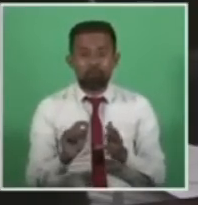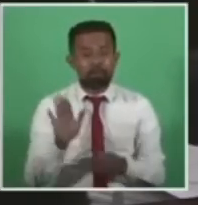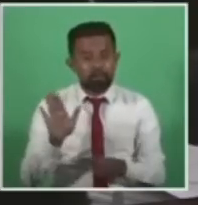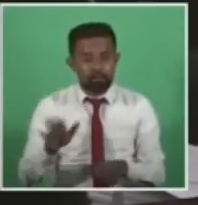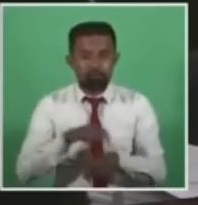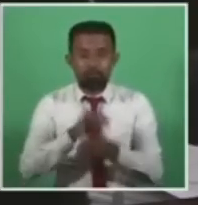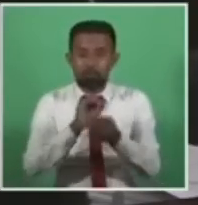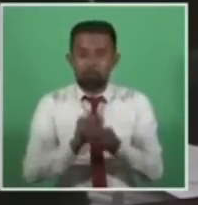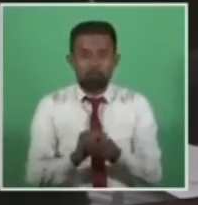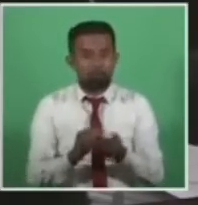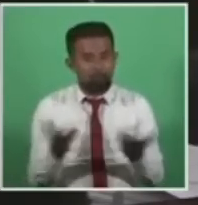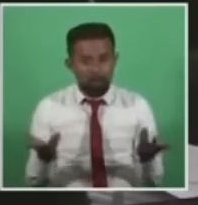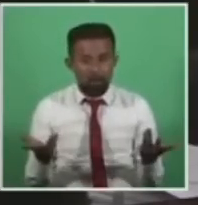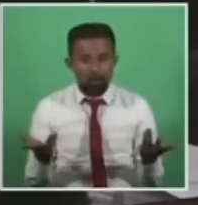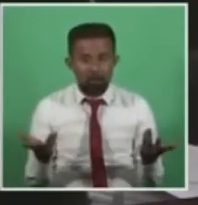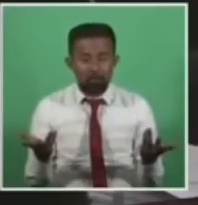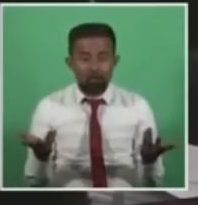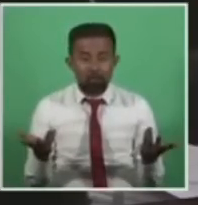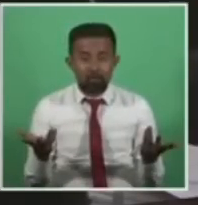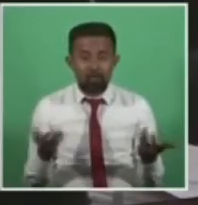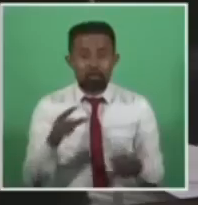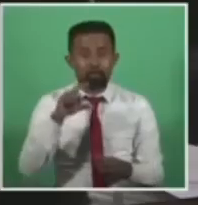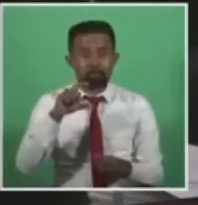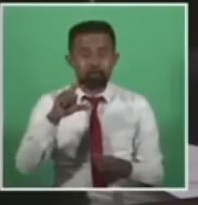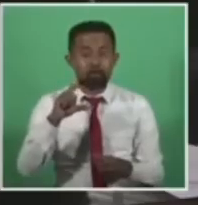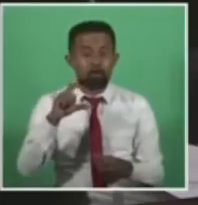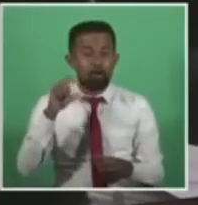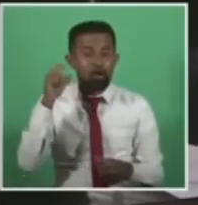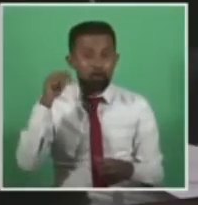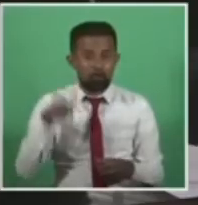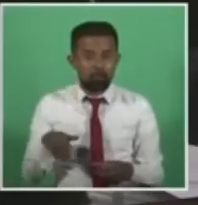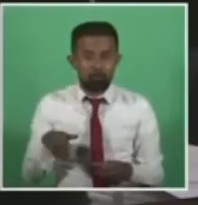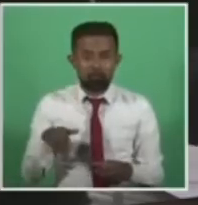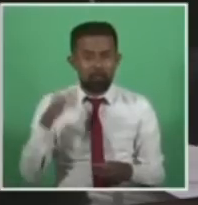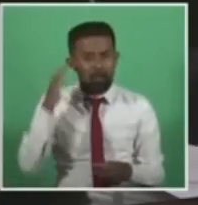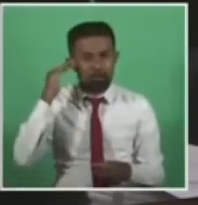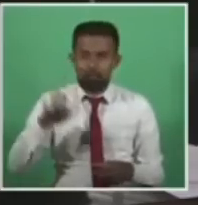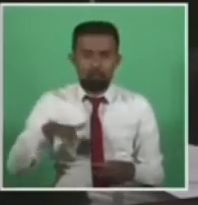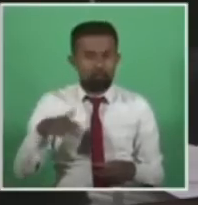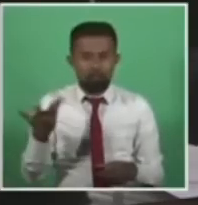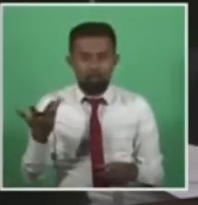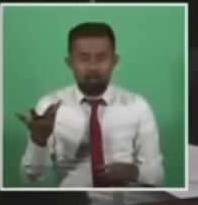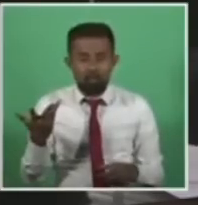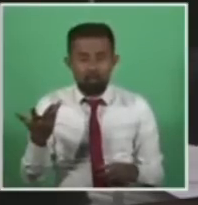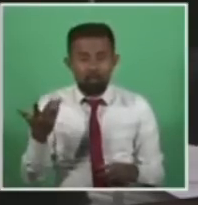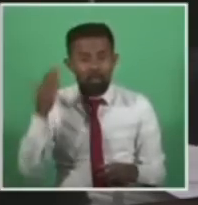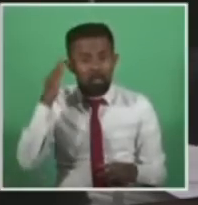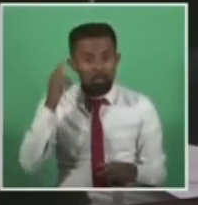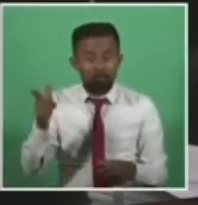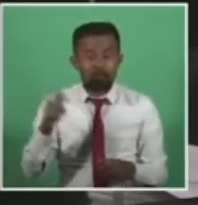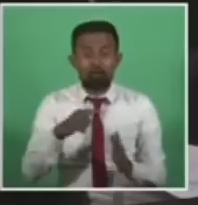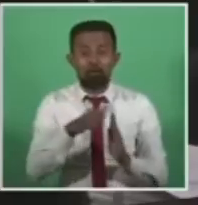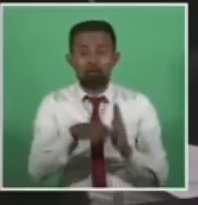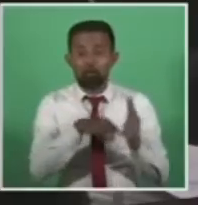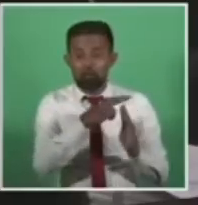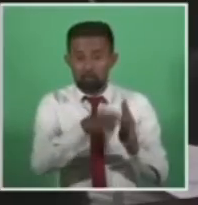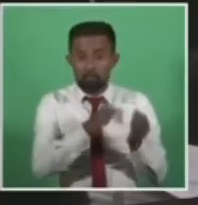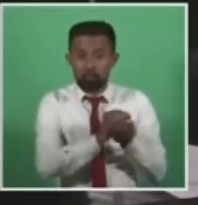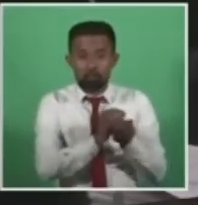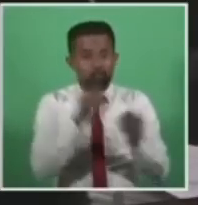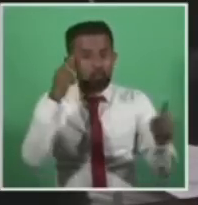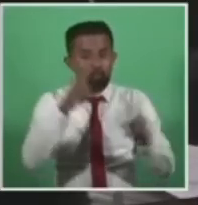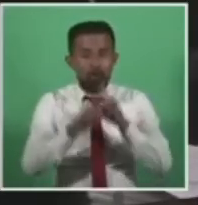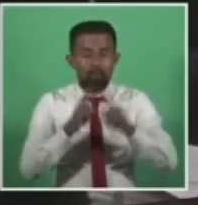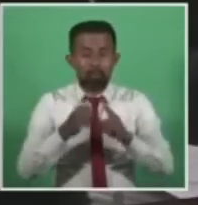වෙලාවේ බේරගන්න බැරි වෙච්ච කෙනා චන්ද්‍රිකා බණ්ඩාරනායක මෙතන මැතිණිය නැහැ. නමුත් එතුමියට ජාතික ආරක්ෂාව ගැන කතා කරලා